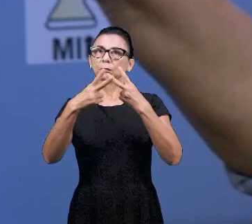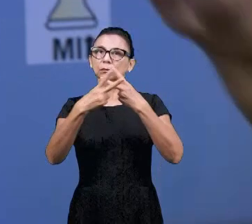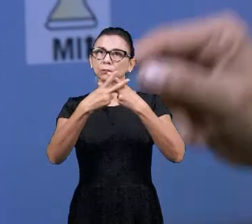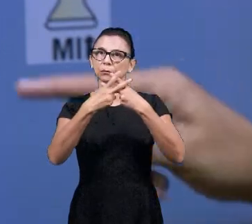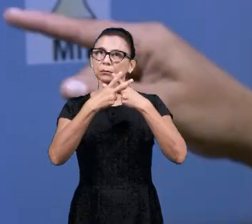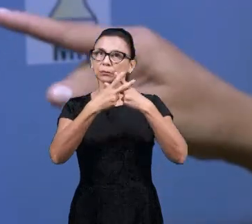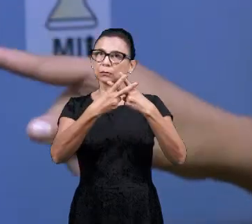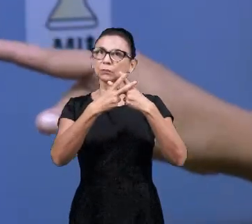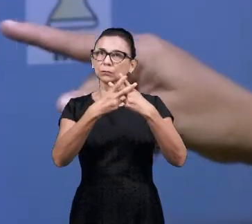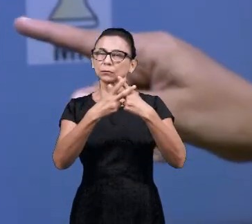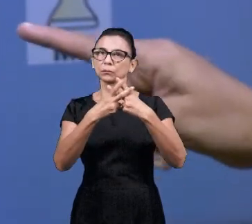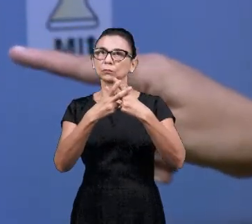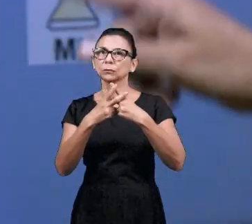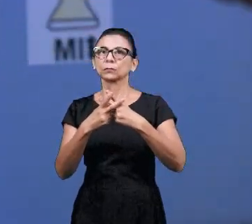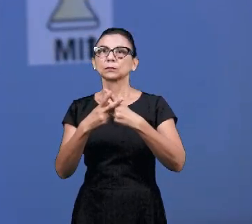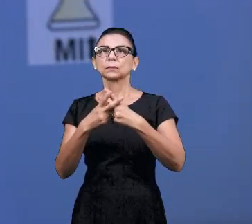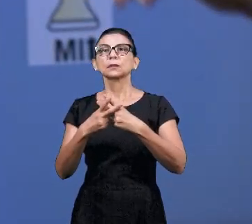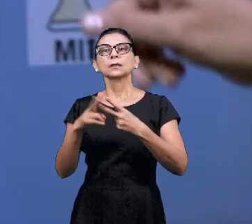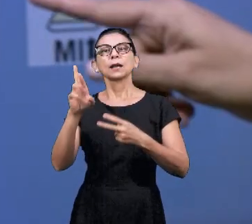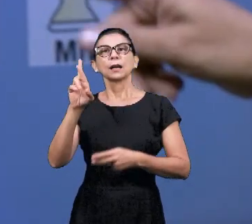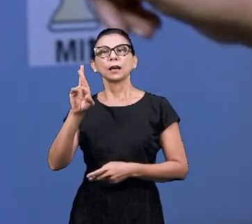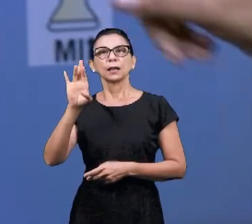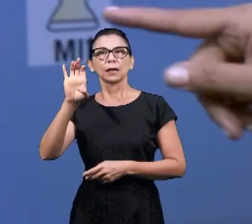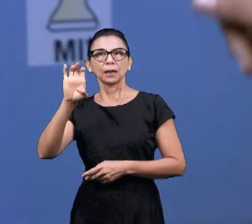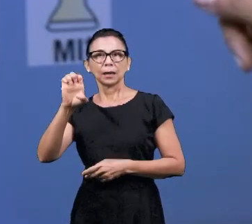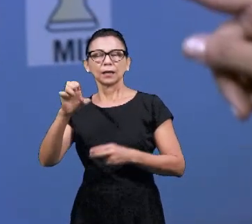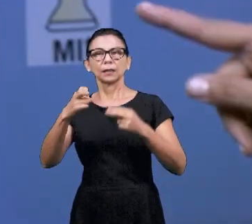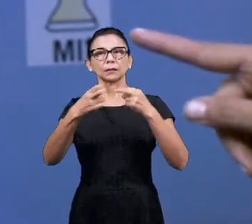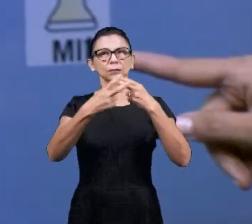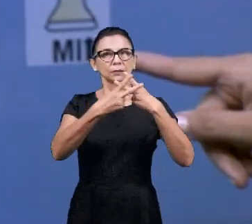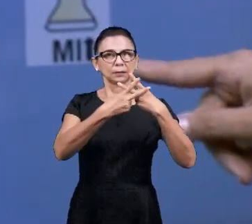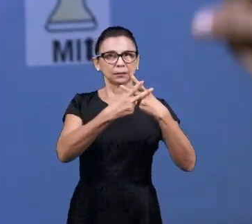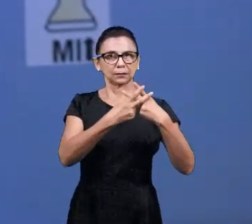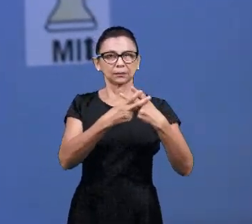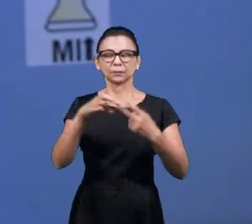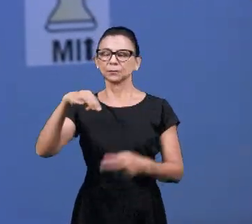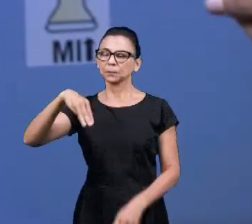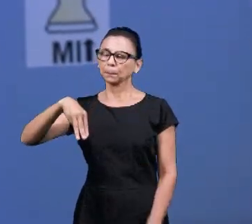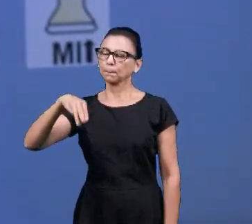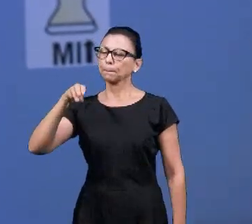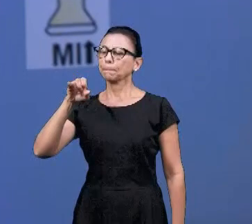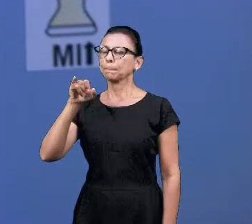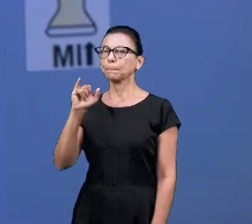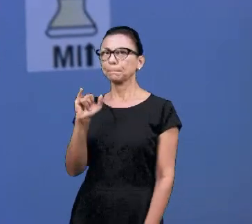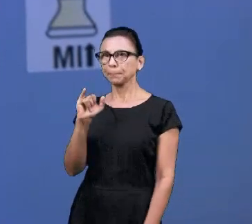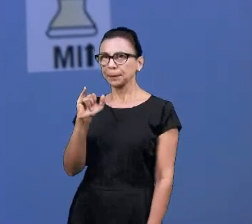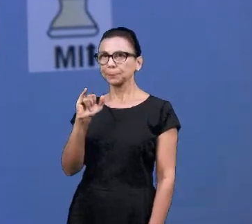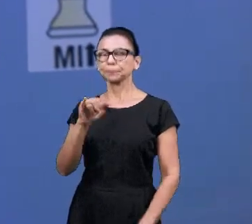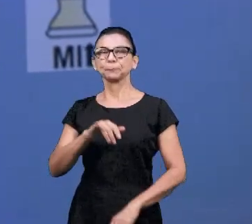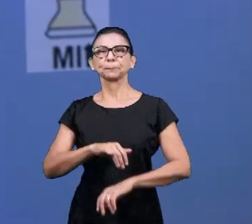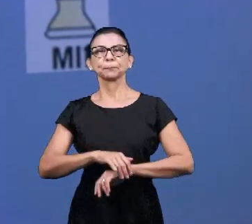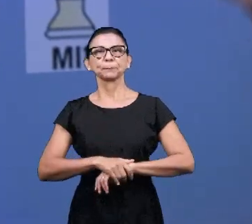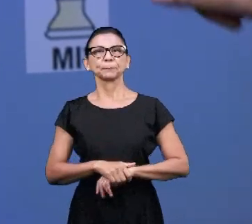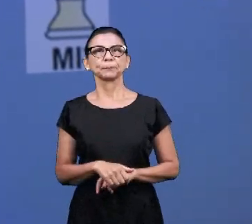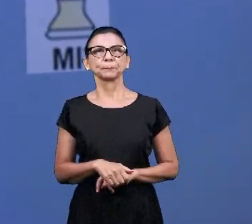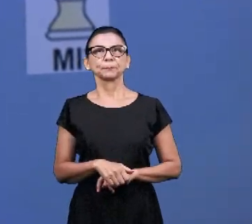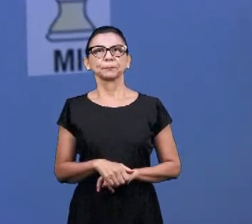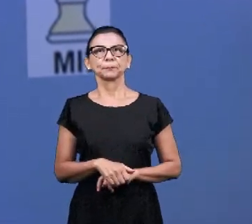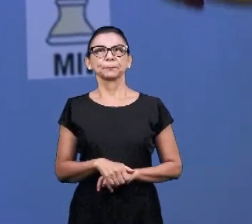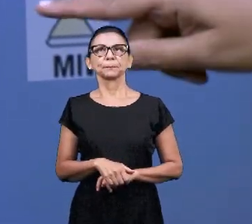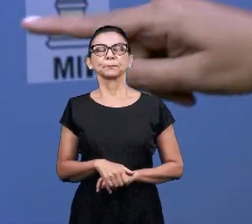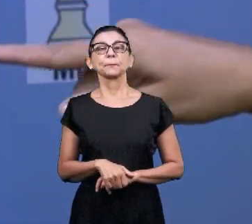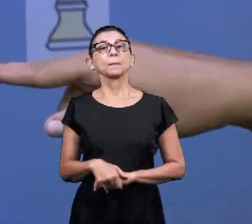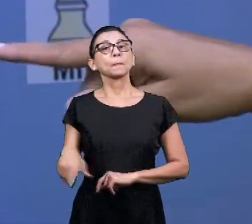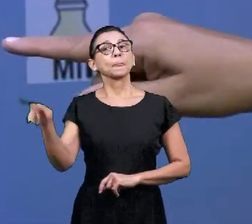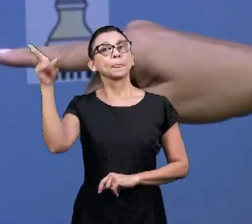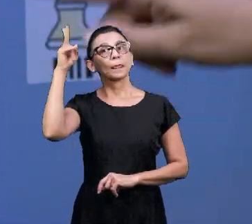aigu. Nous allons nous rappeler que dans la note Ré dièse aigu, le trou de derrière,